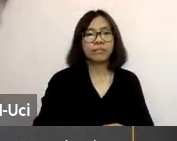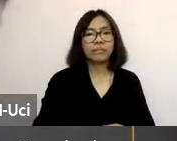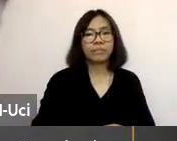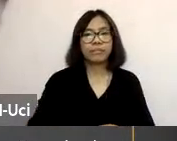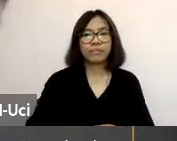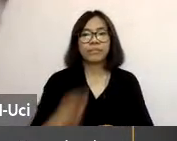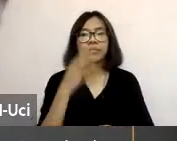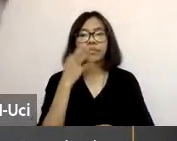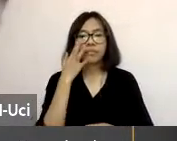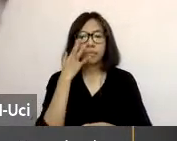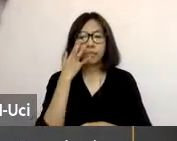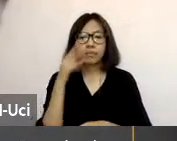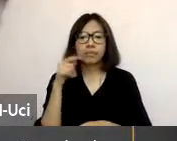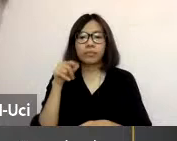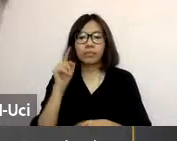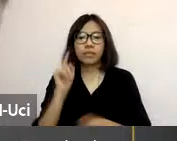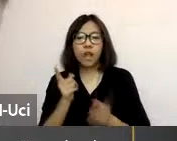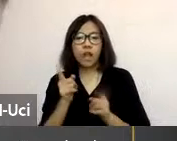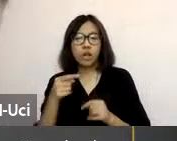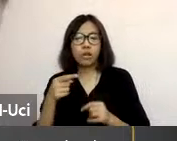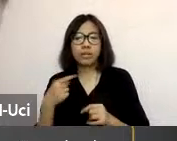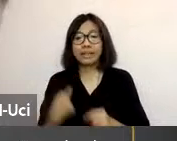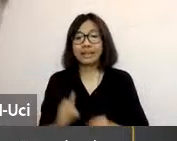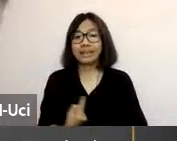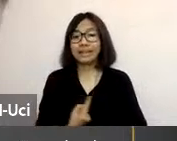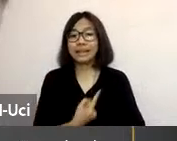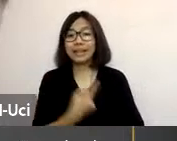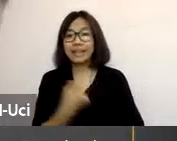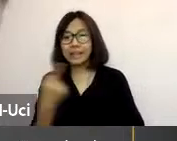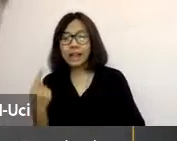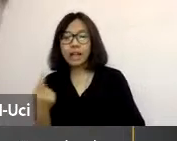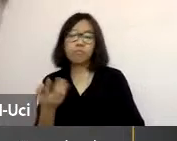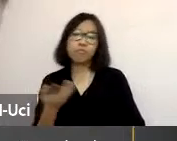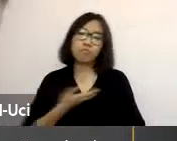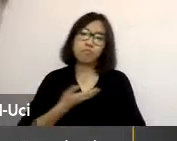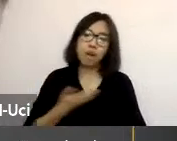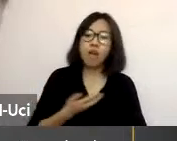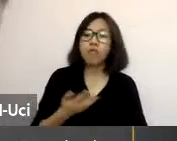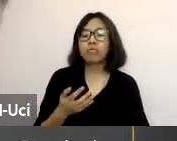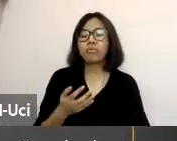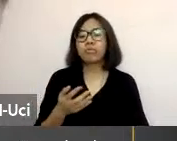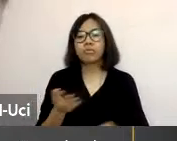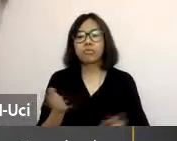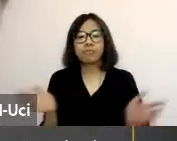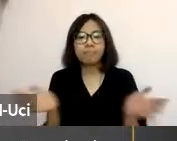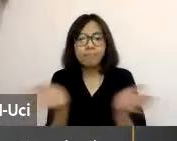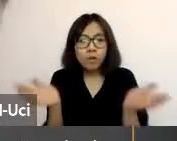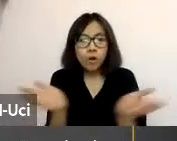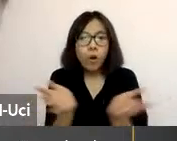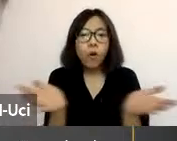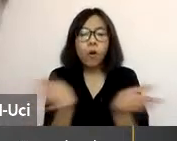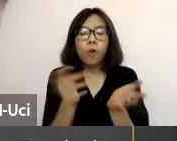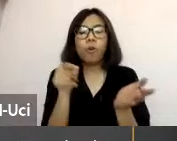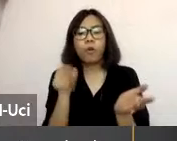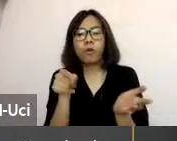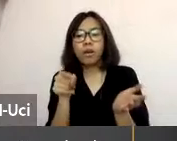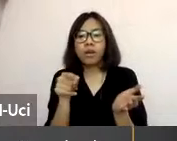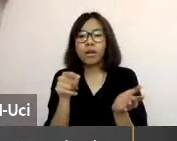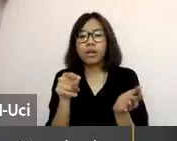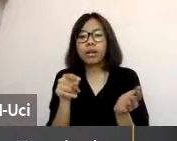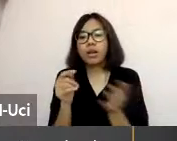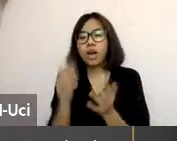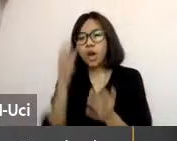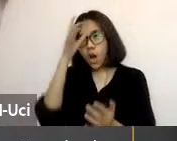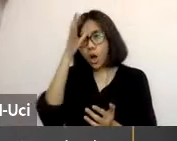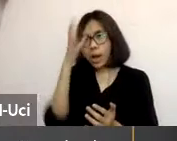apa namanya kita kalau kita sih tentu mendorong adanya apa namanya kepercayaan